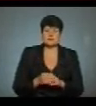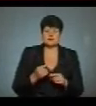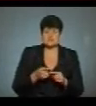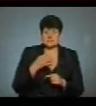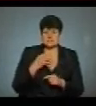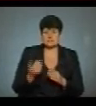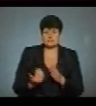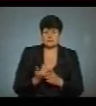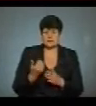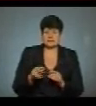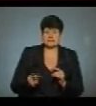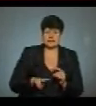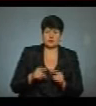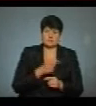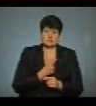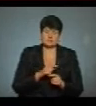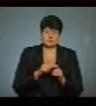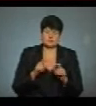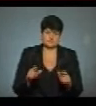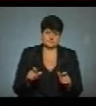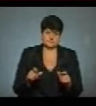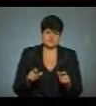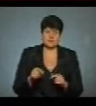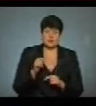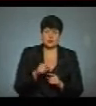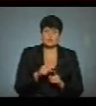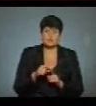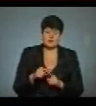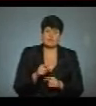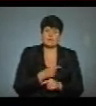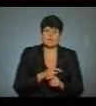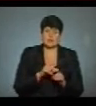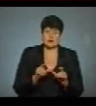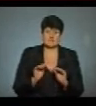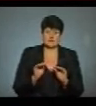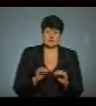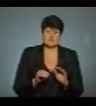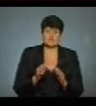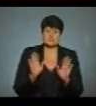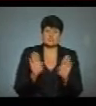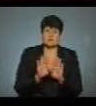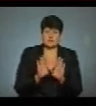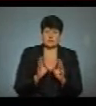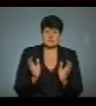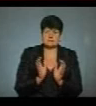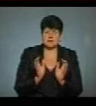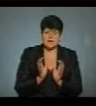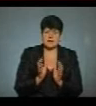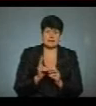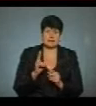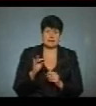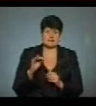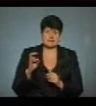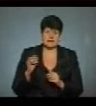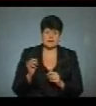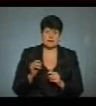розповів новинам директор медзакладу Ярослав Чайківський. За його словами, у лікарні встановили шафу для зберігання кисневих балонів,